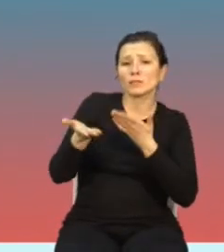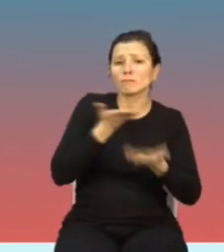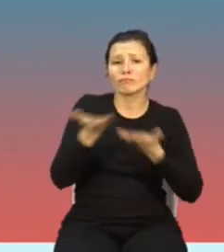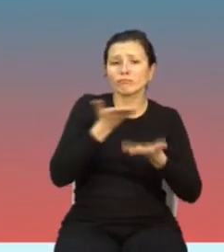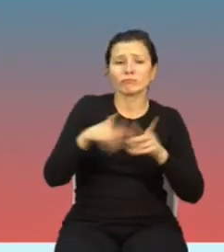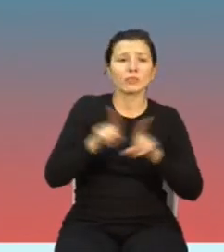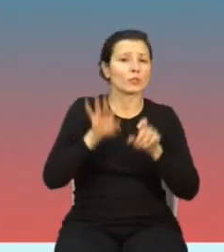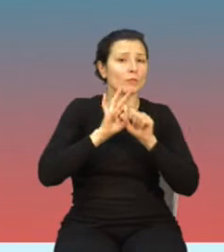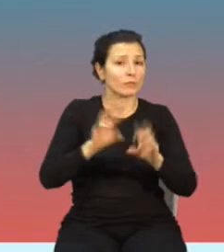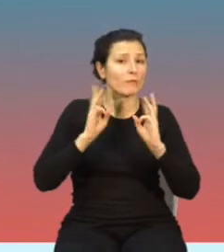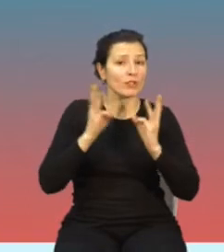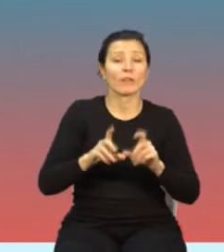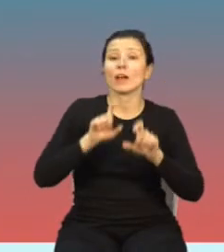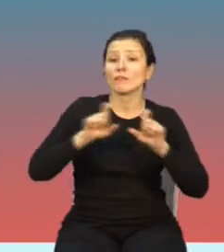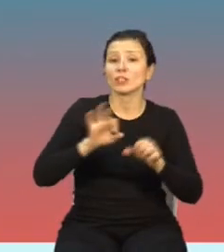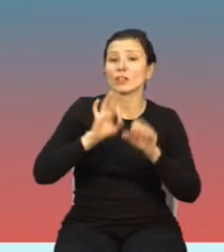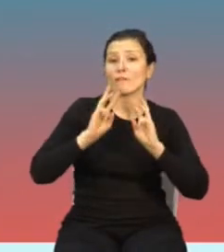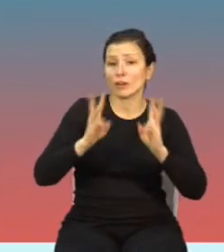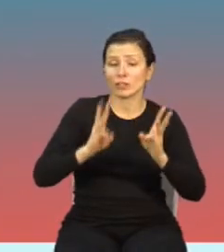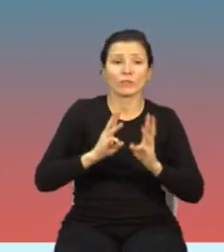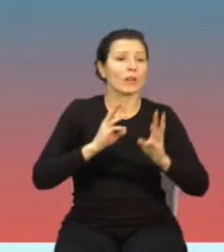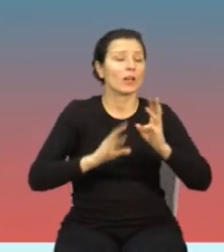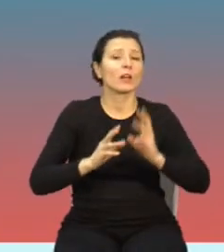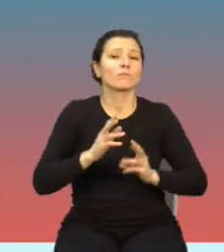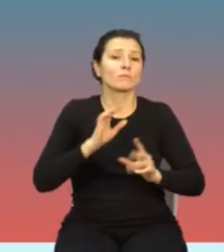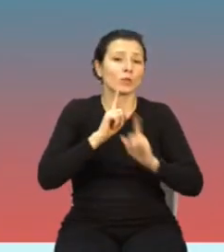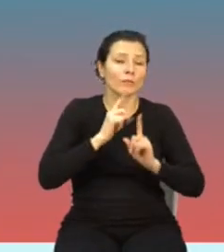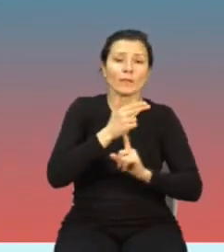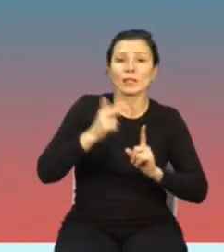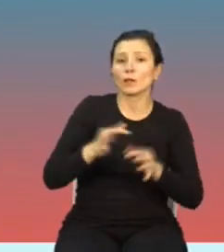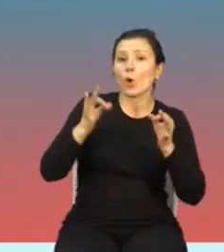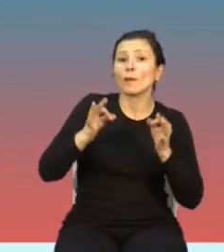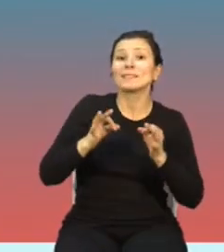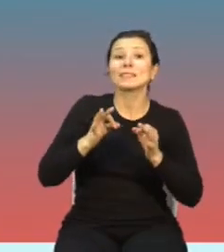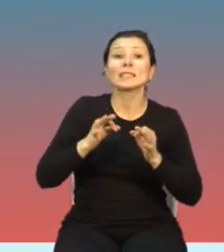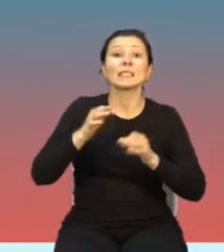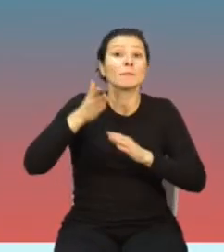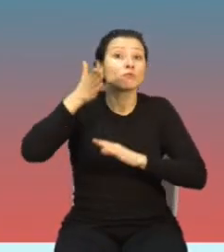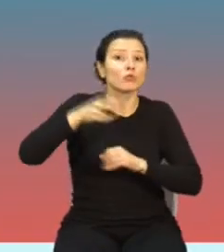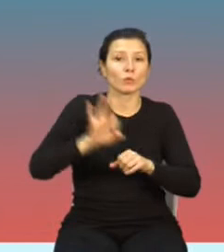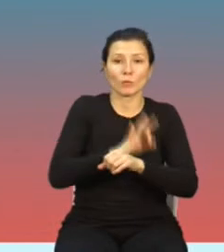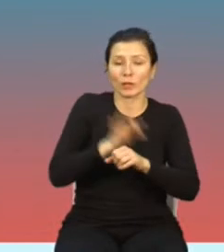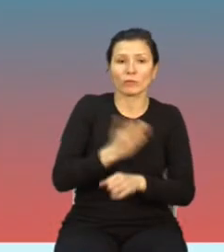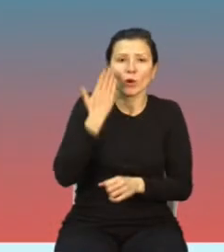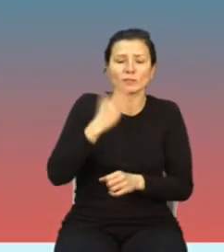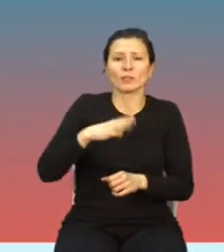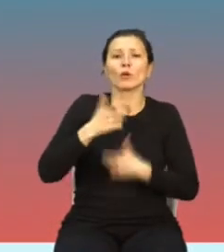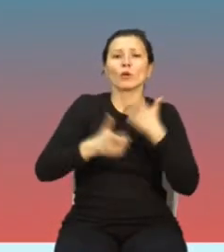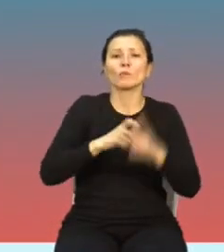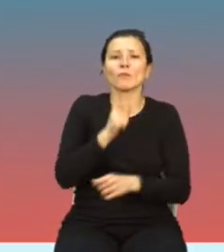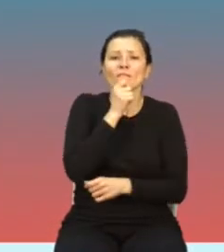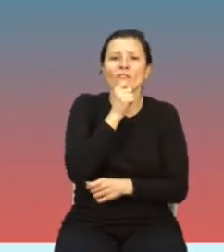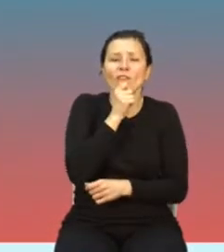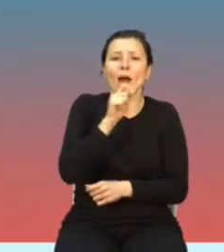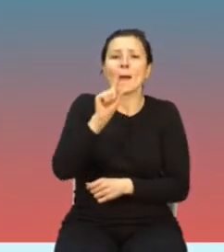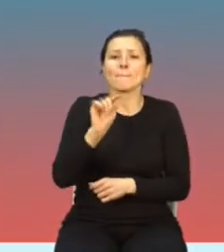warsztaty. I w trakcie tych warsztatów omawiamy bieżące i przyszłe projekty. I ostatnio nagraliśmy podcast na temat